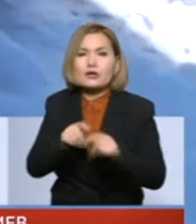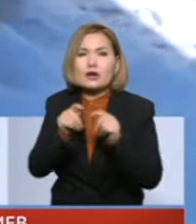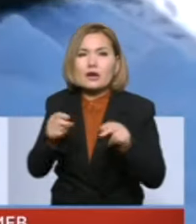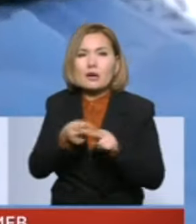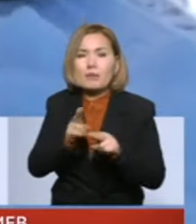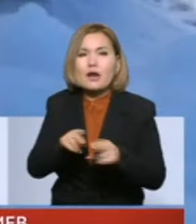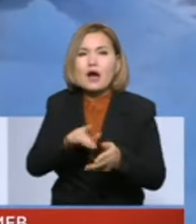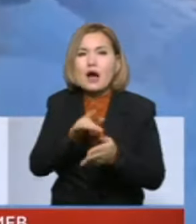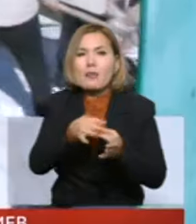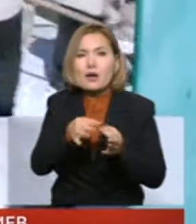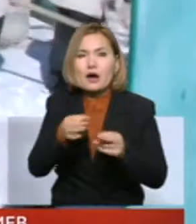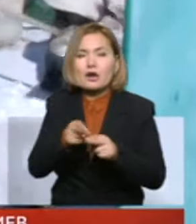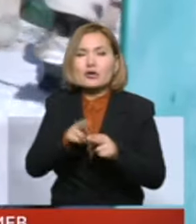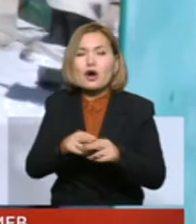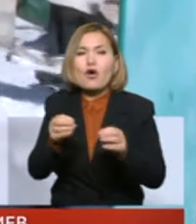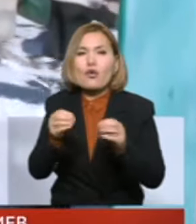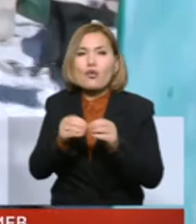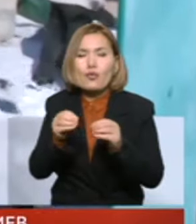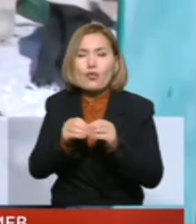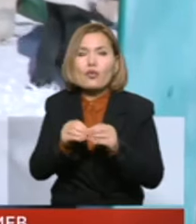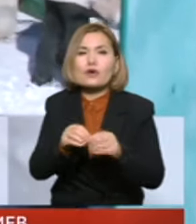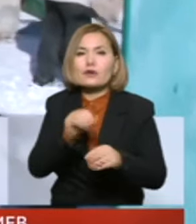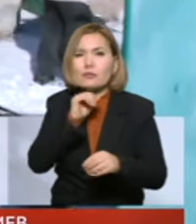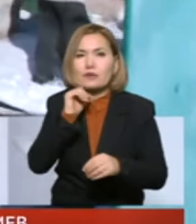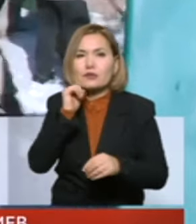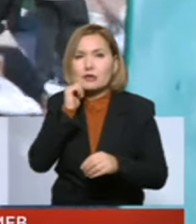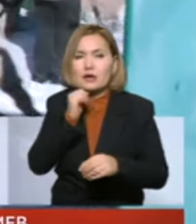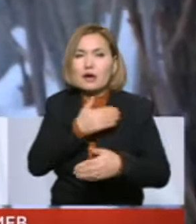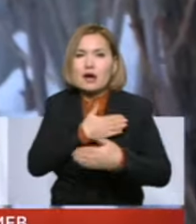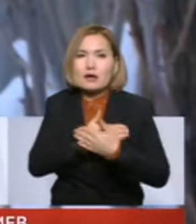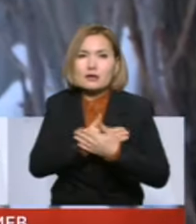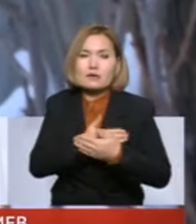қала бойынша 10-ға жуық қартқа көмек қолын созды.